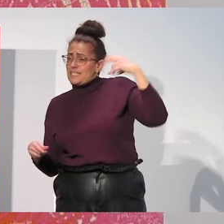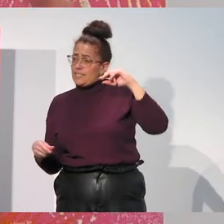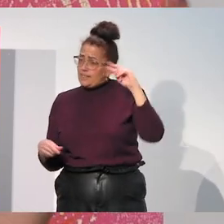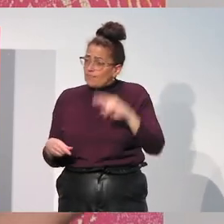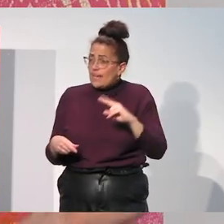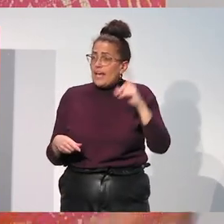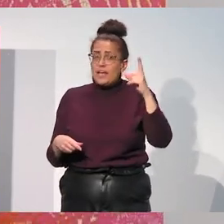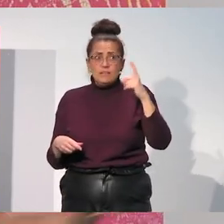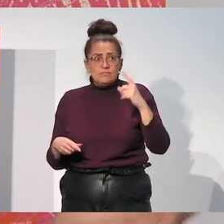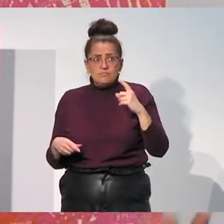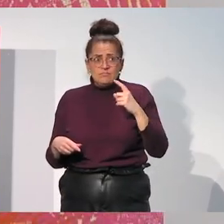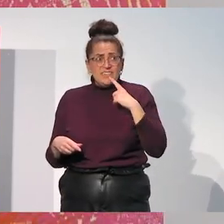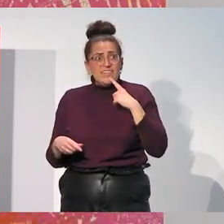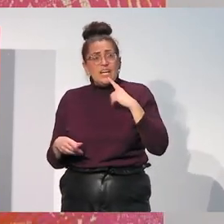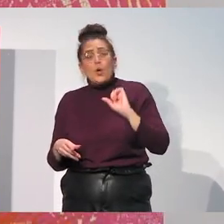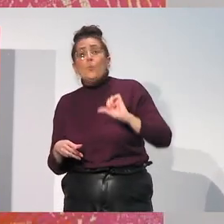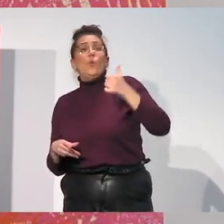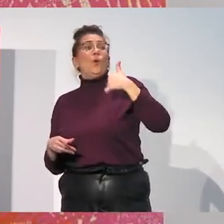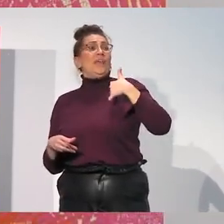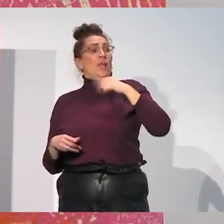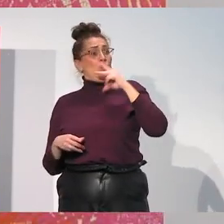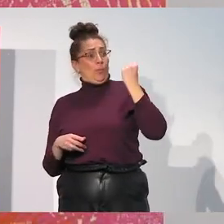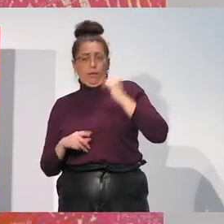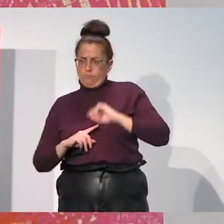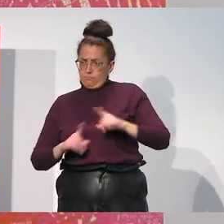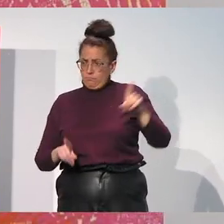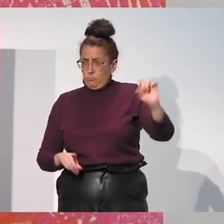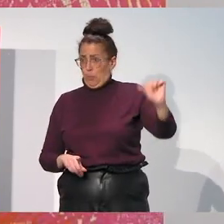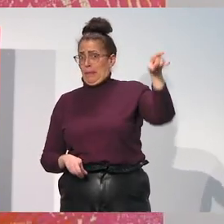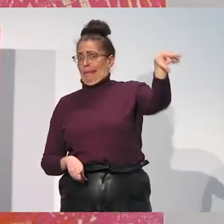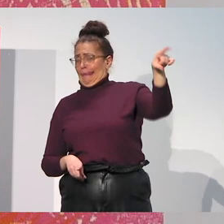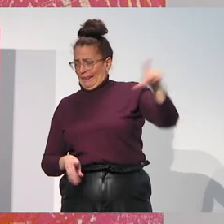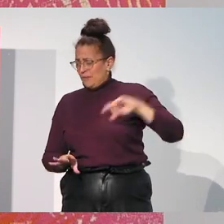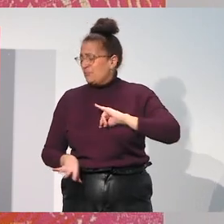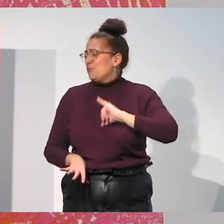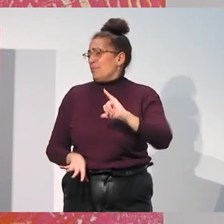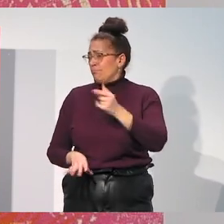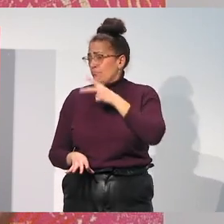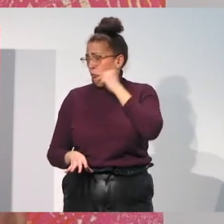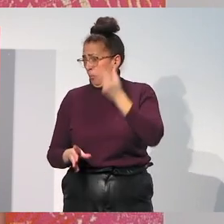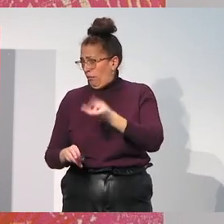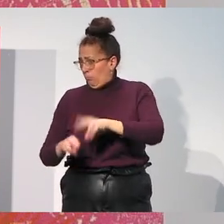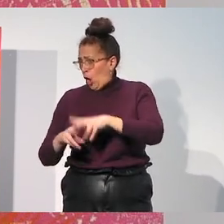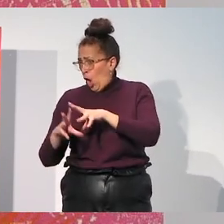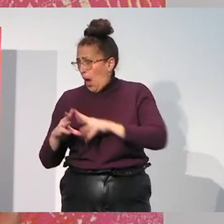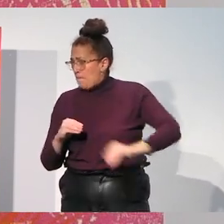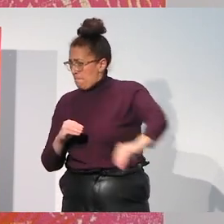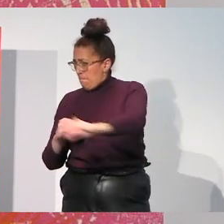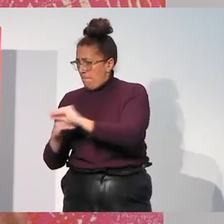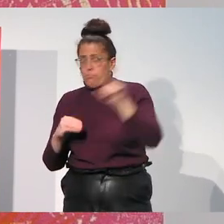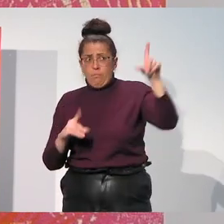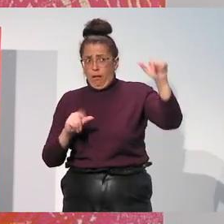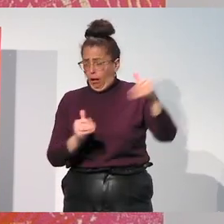cet astre est là avant nous, enfin il était là avant nous, il sera là probablement après nous, et cette énergie abondante que l'homme n'a